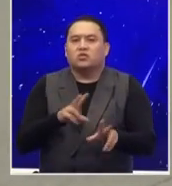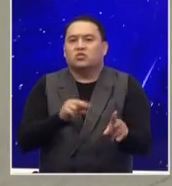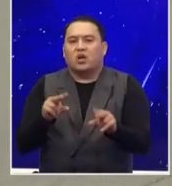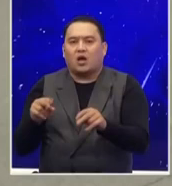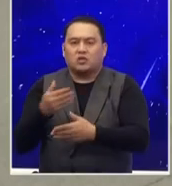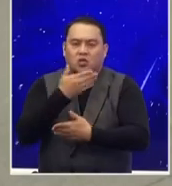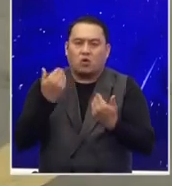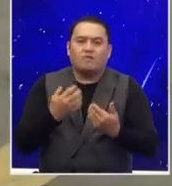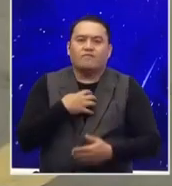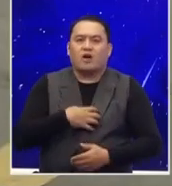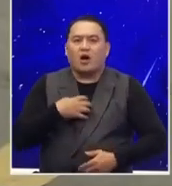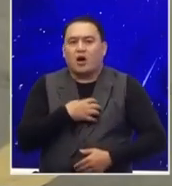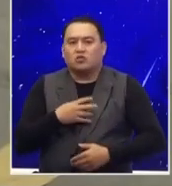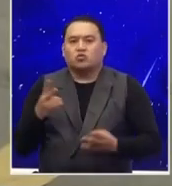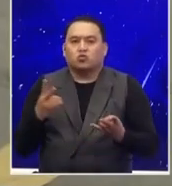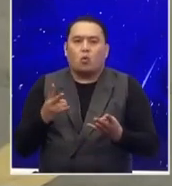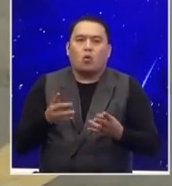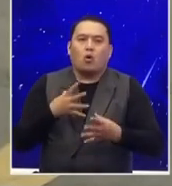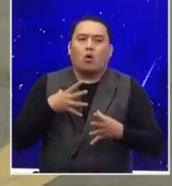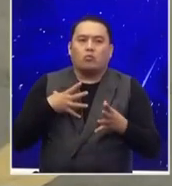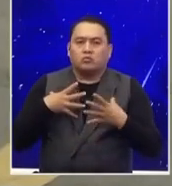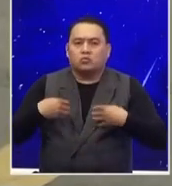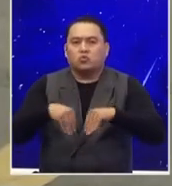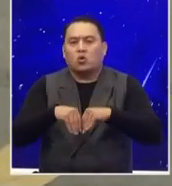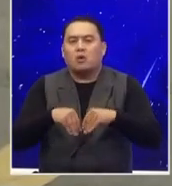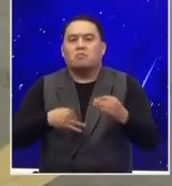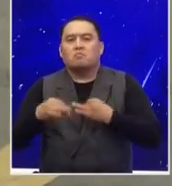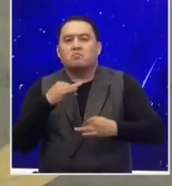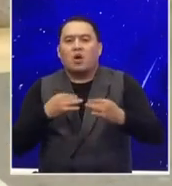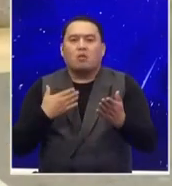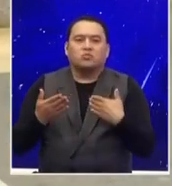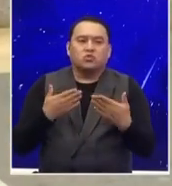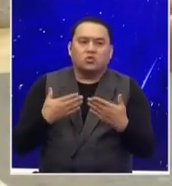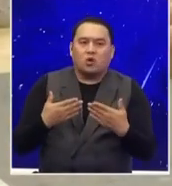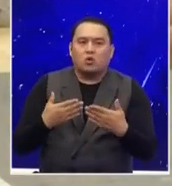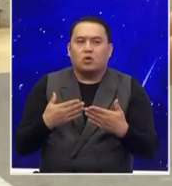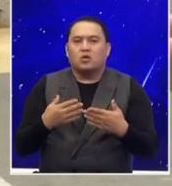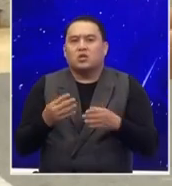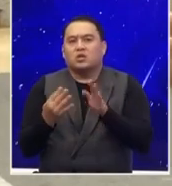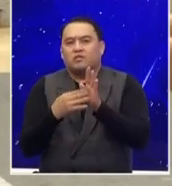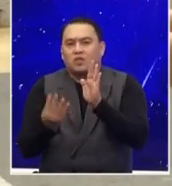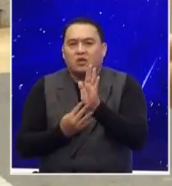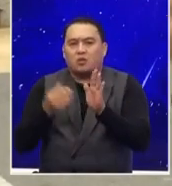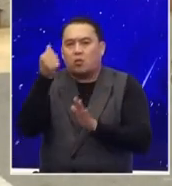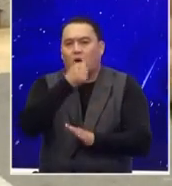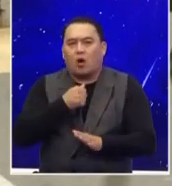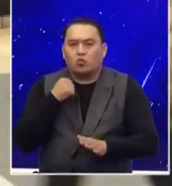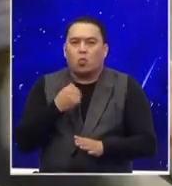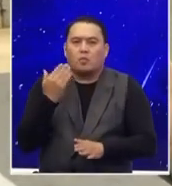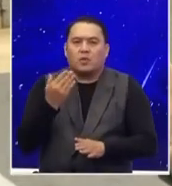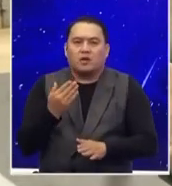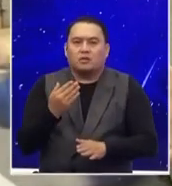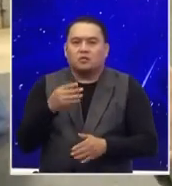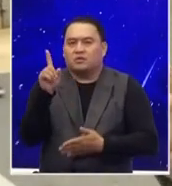счастья. Важно лишь то, что приносит пользу общине. Переломный момент в жизни мужчины произошел в 2019 году. Тогда